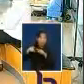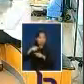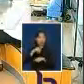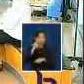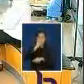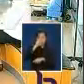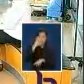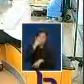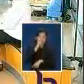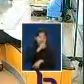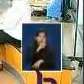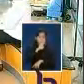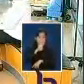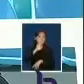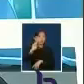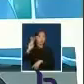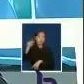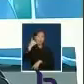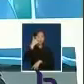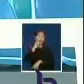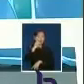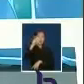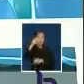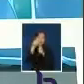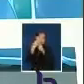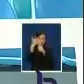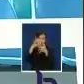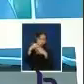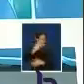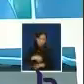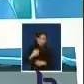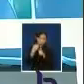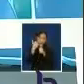ครับ1422เป็นเบอร์กลางที่สามารถปรึกษาด้านสุขภาพได้เป็นอ